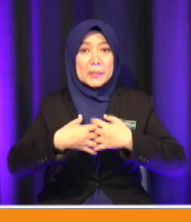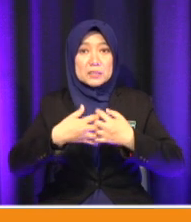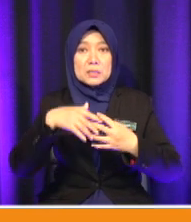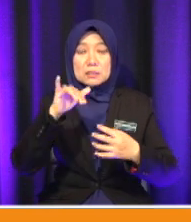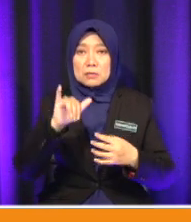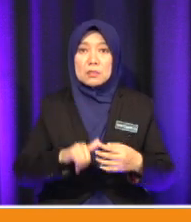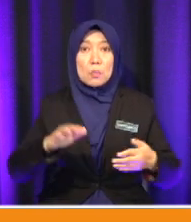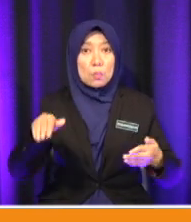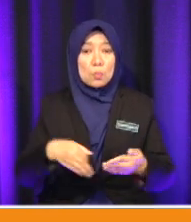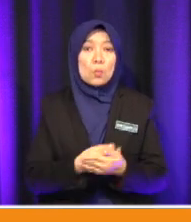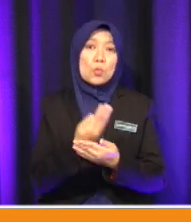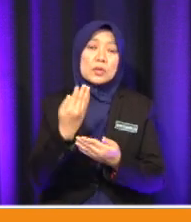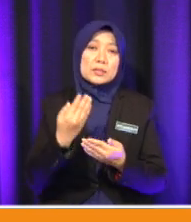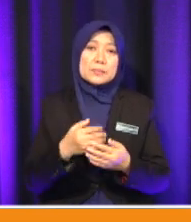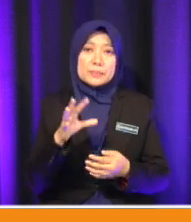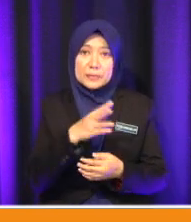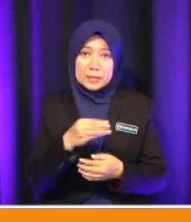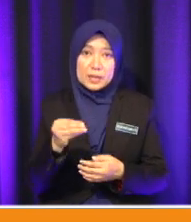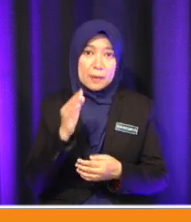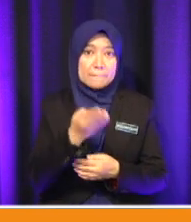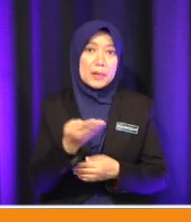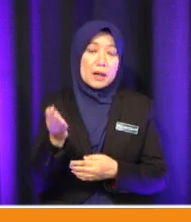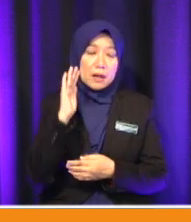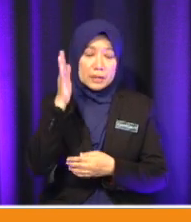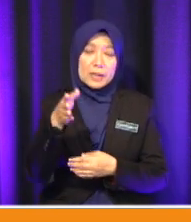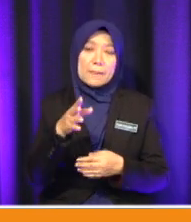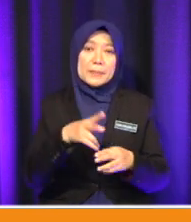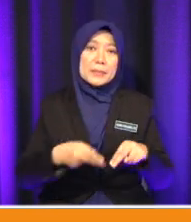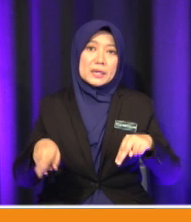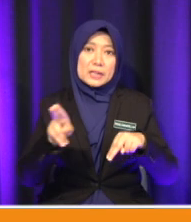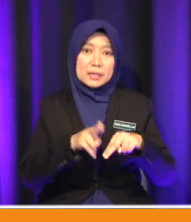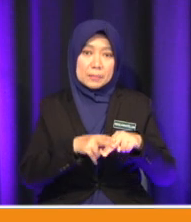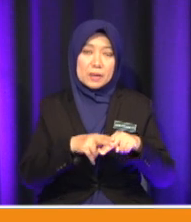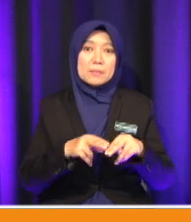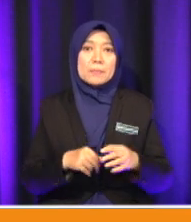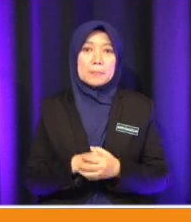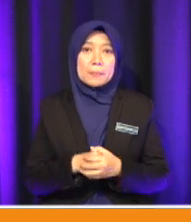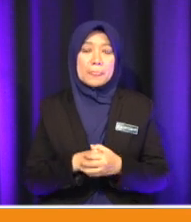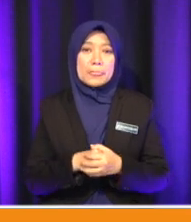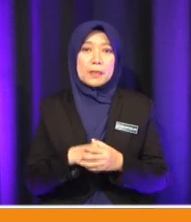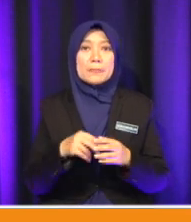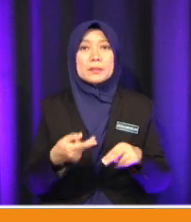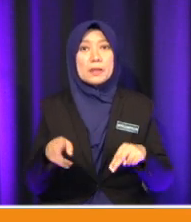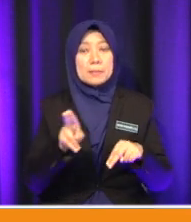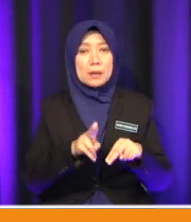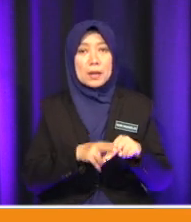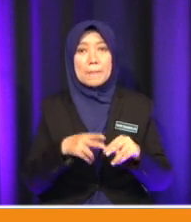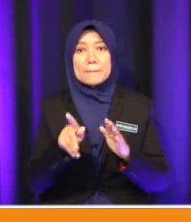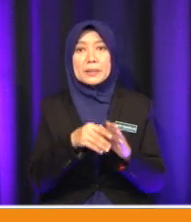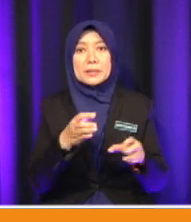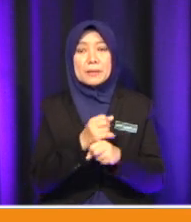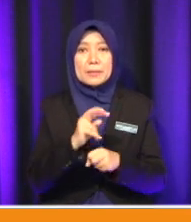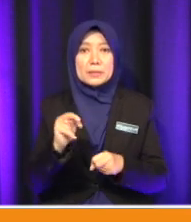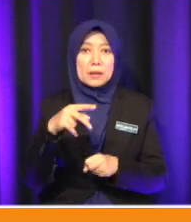pengeluaran barang kita akan meningkat seterusnya ialah peningkatan penerimaan pendapatan primer